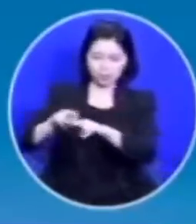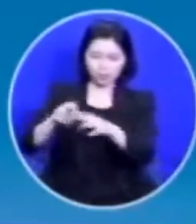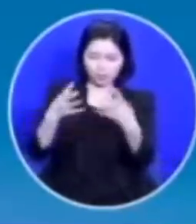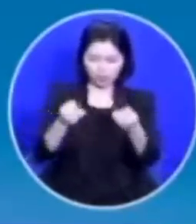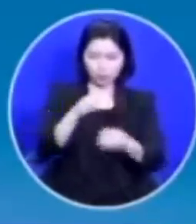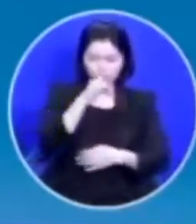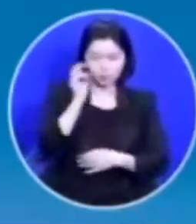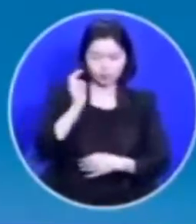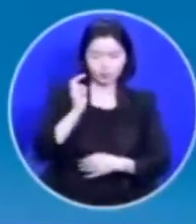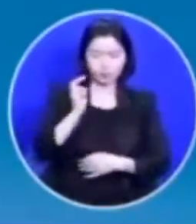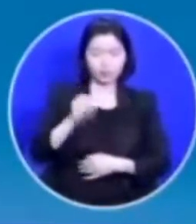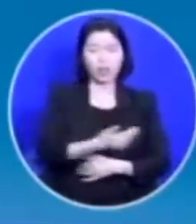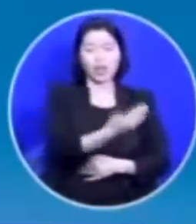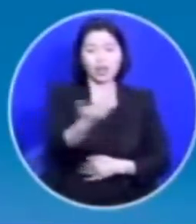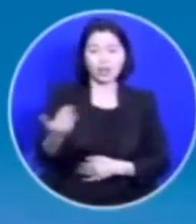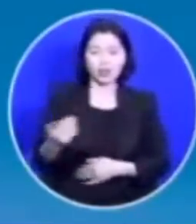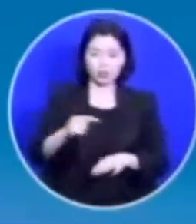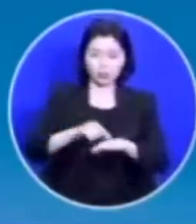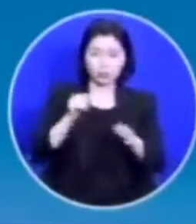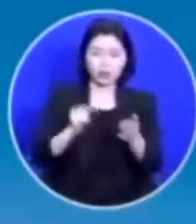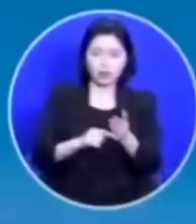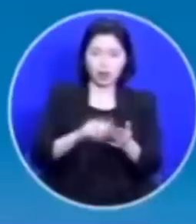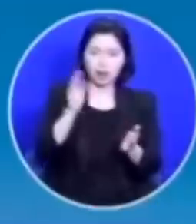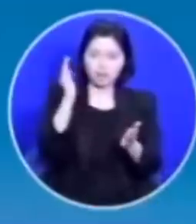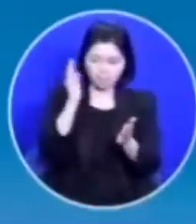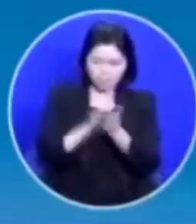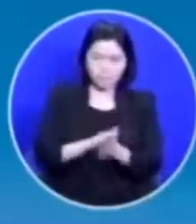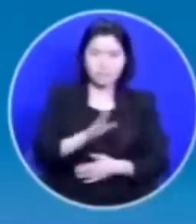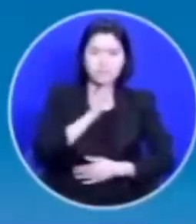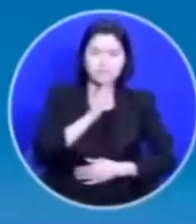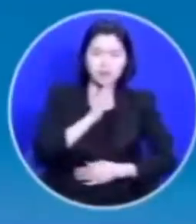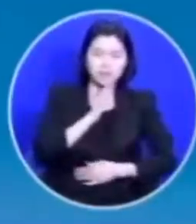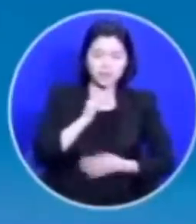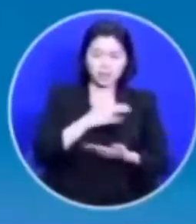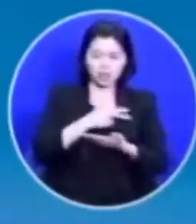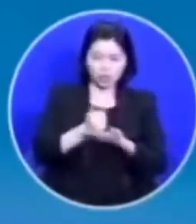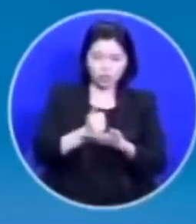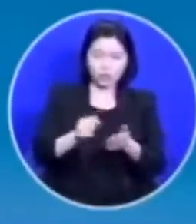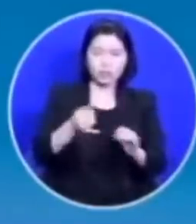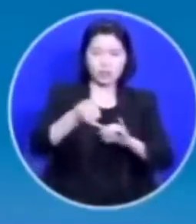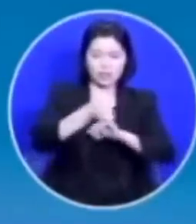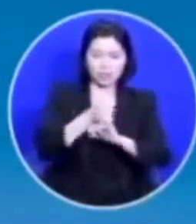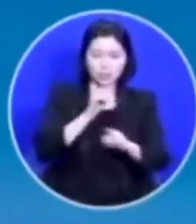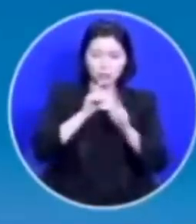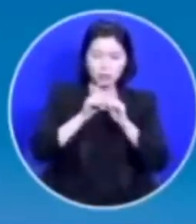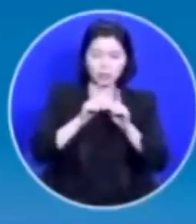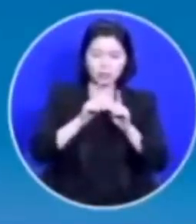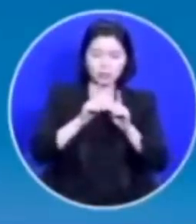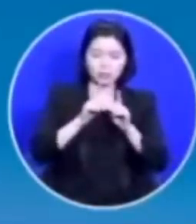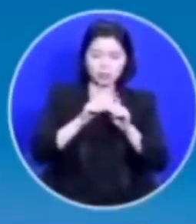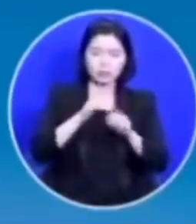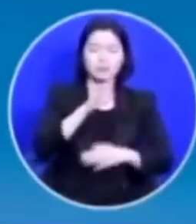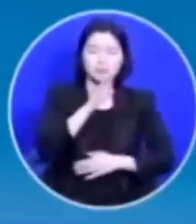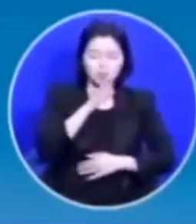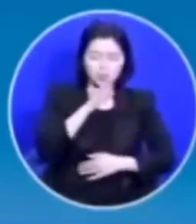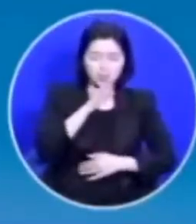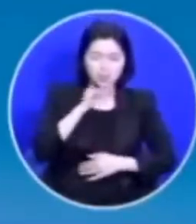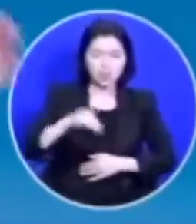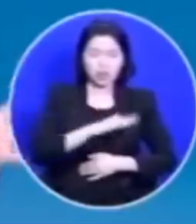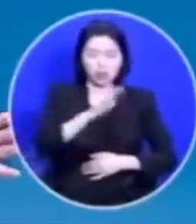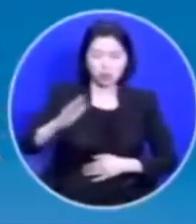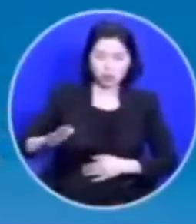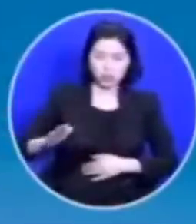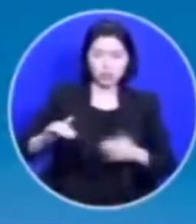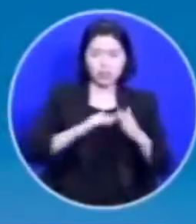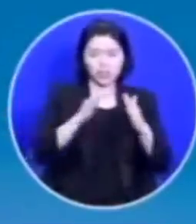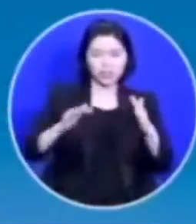여러분의 마음에 맞아 주님의 약속하신 말씀이 오라 우리의 가족이 우리 집이 다